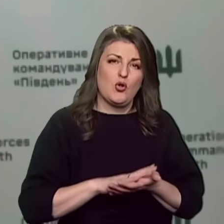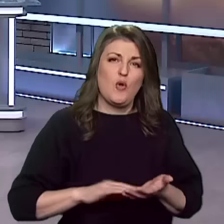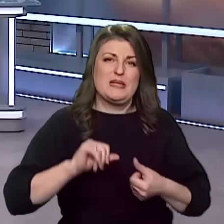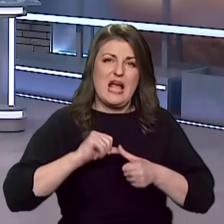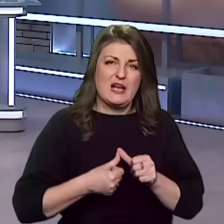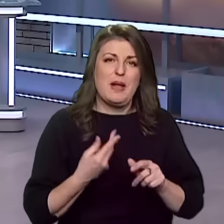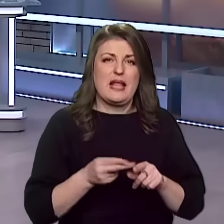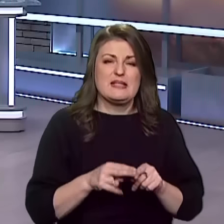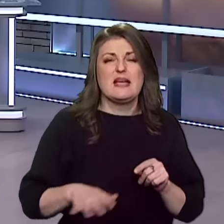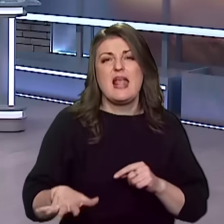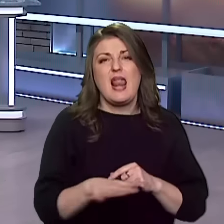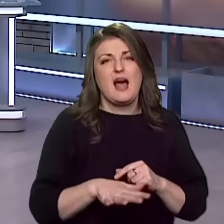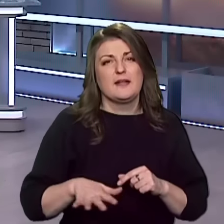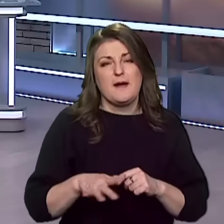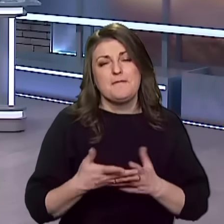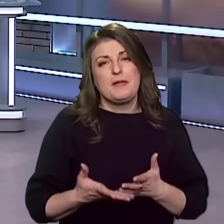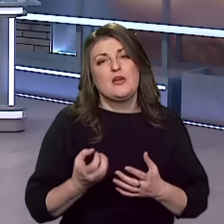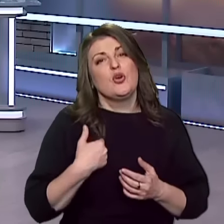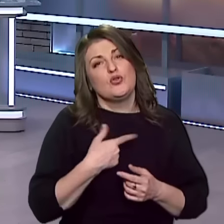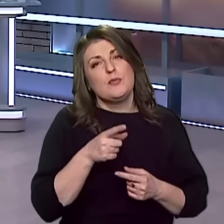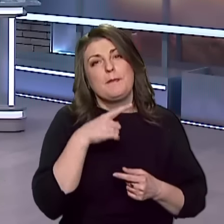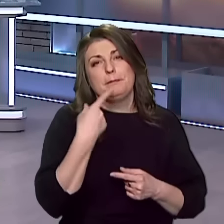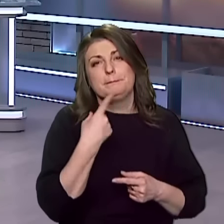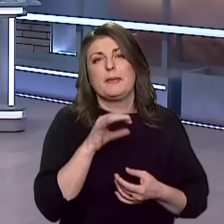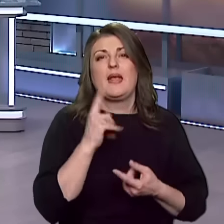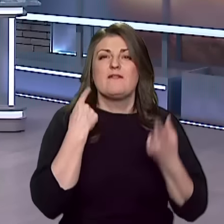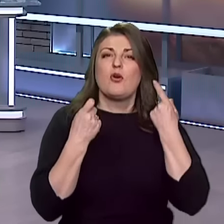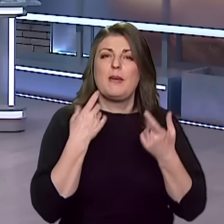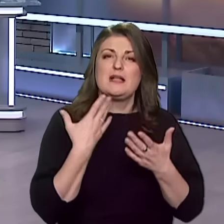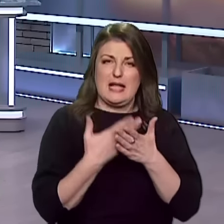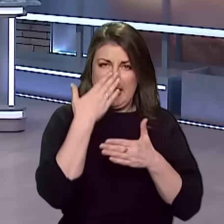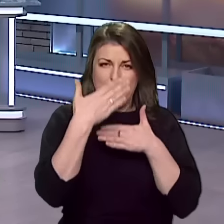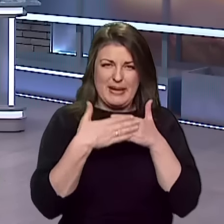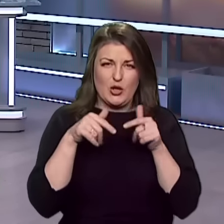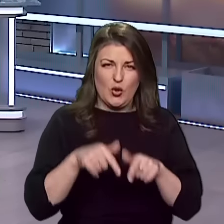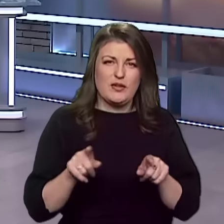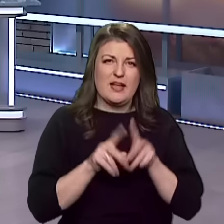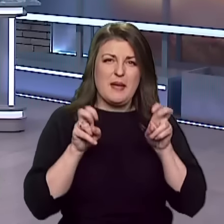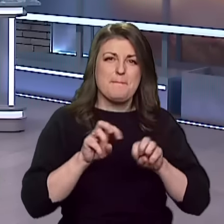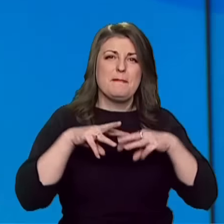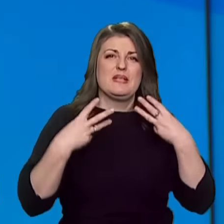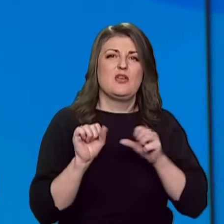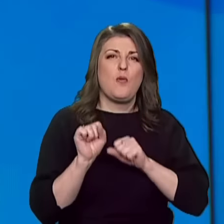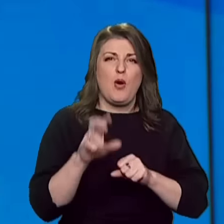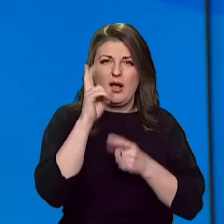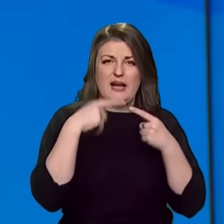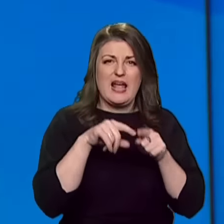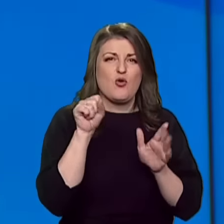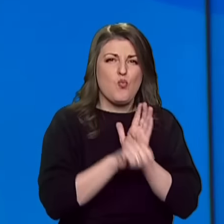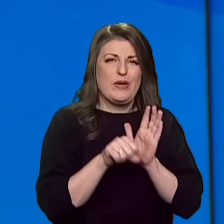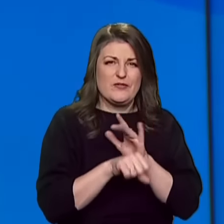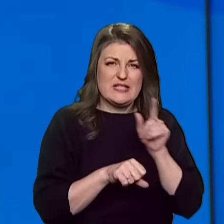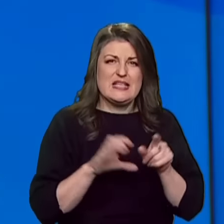ділянках. І ще я хотів, щоб ви прокоментували інформацію. От напередодні так званий міністр оборони